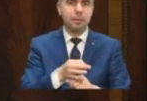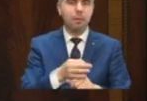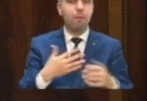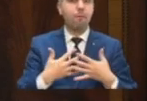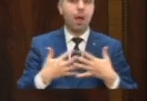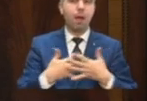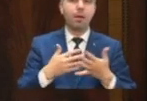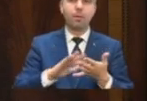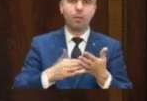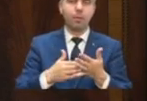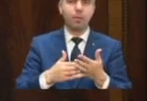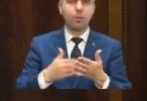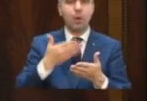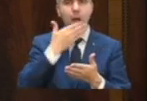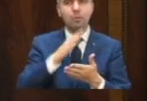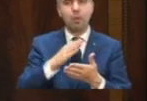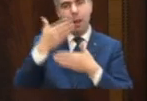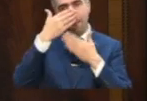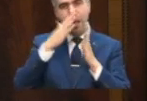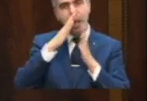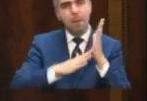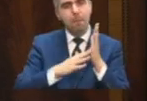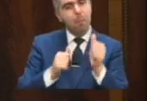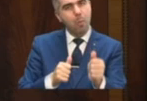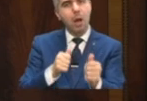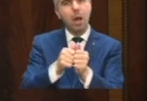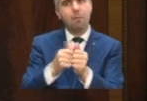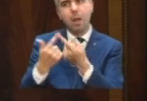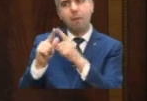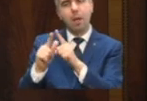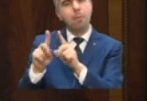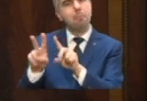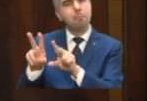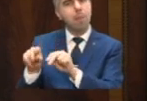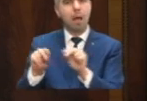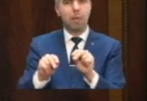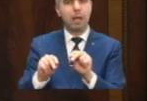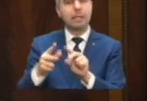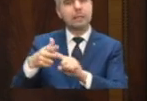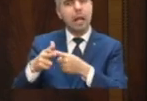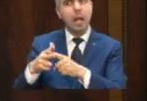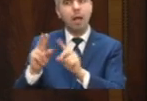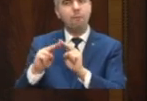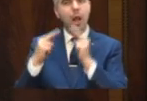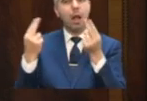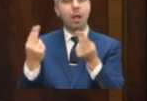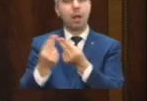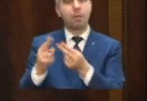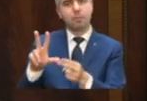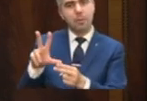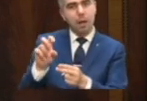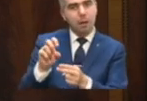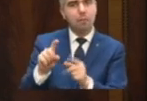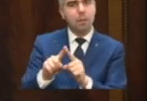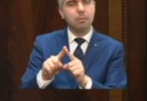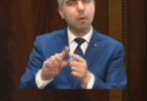وعلى انه بلادنا الحمد لله اليوم صبحت كتواكب يعني واحد مجموعه الدول الصناعيه واللي كنعرفوا على انه عنده واحد